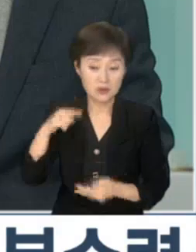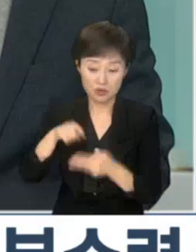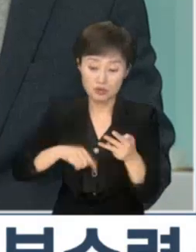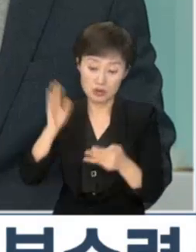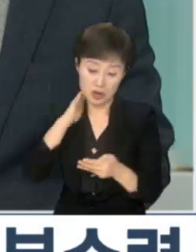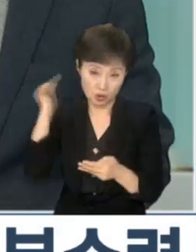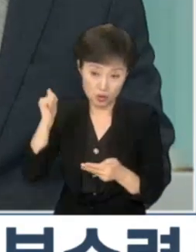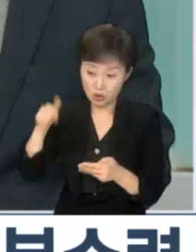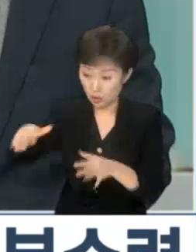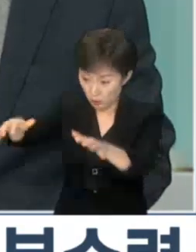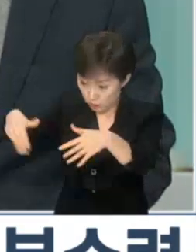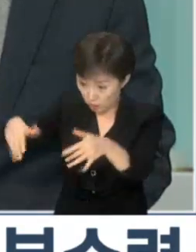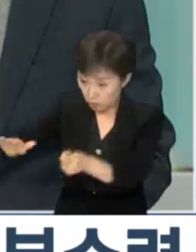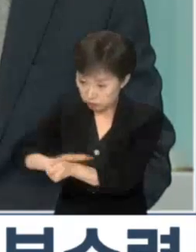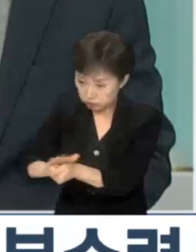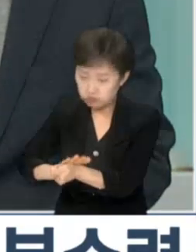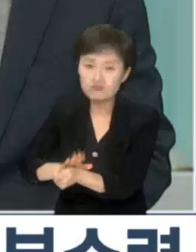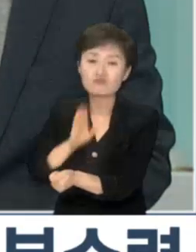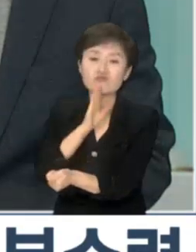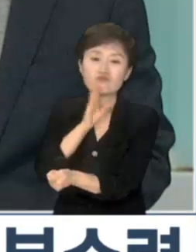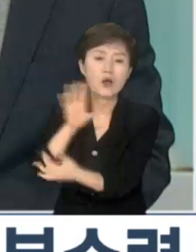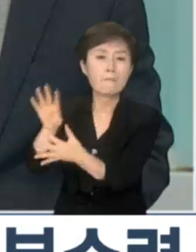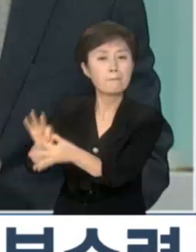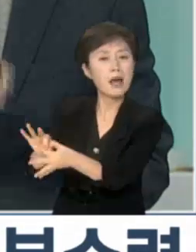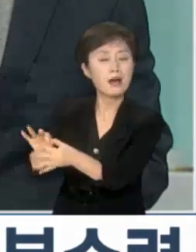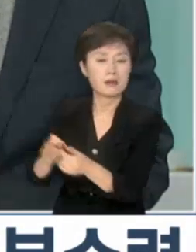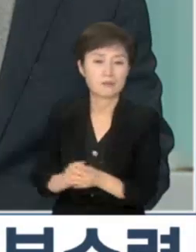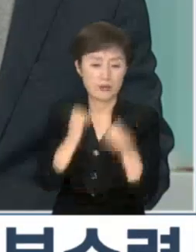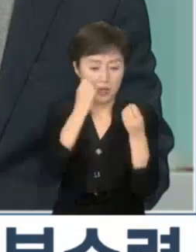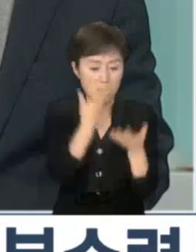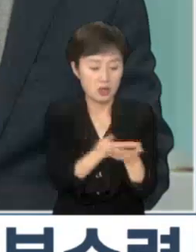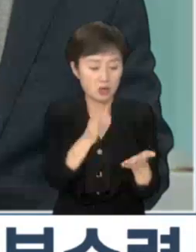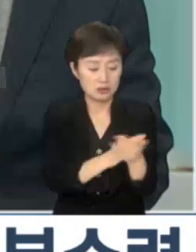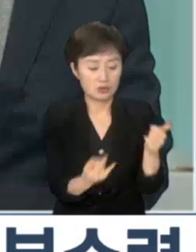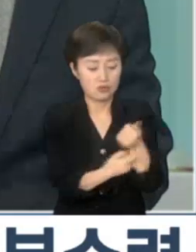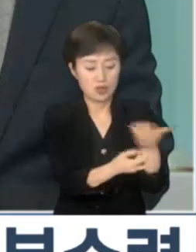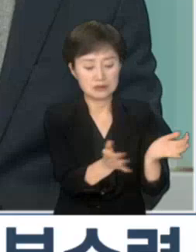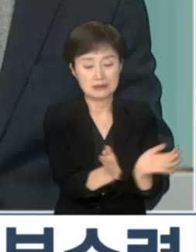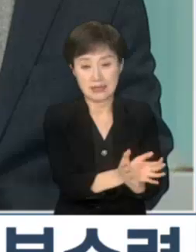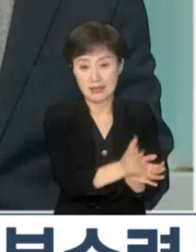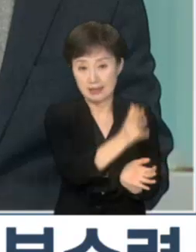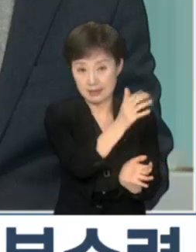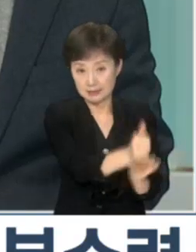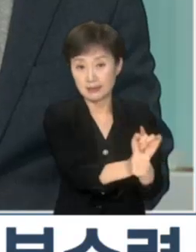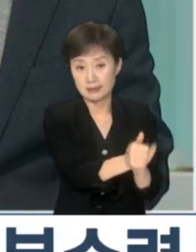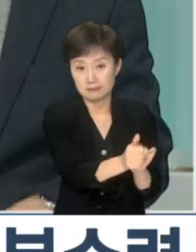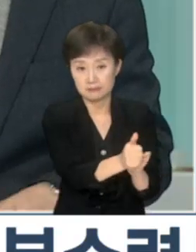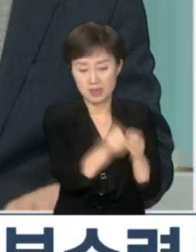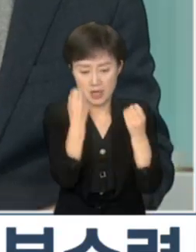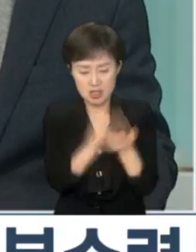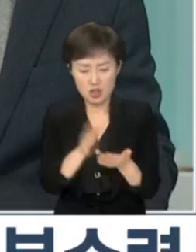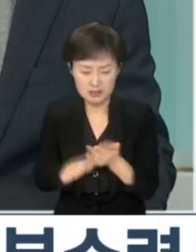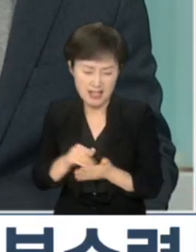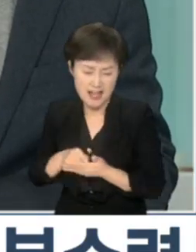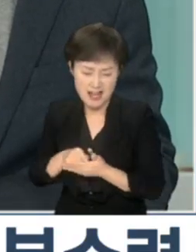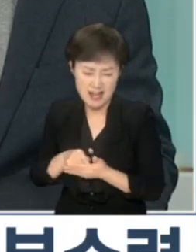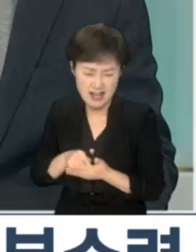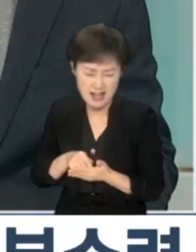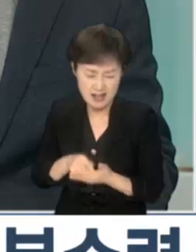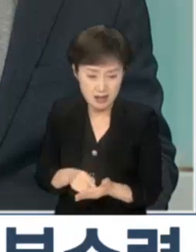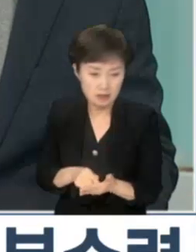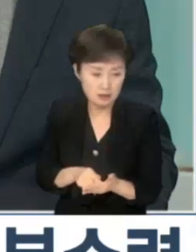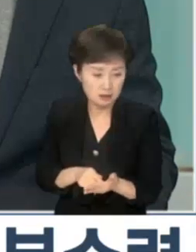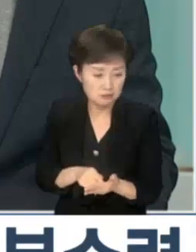그래서 결국은 혁신위원장이 강하게 이렇게 뭐 이렇게 혁신을 추동하다가 결국은 각종